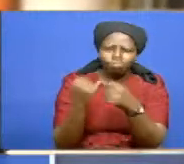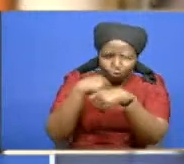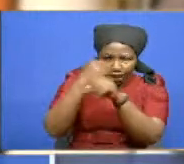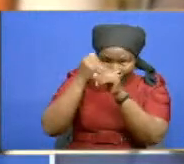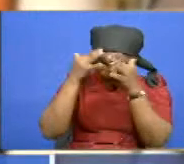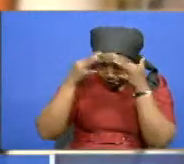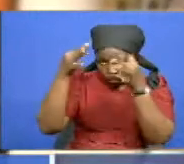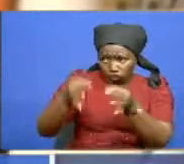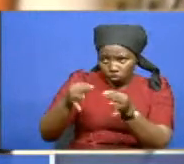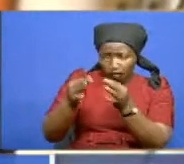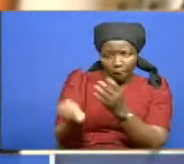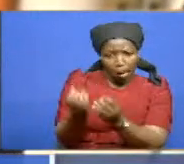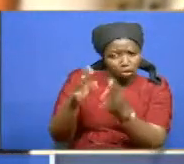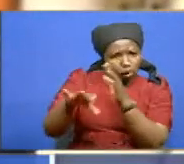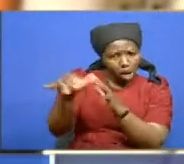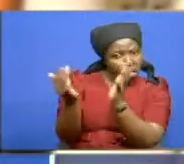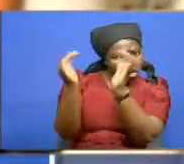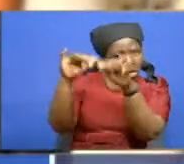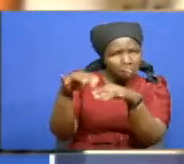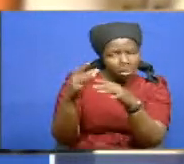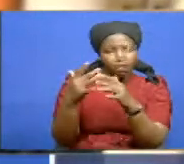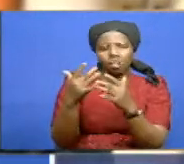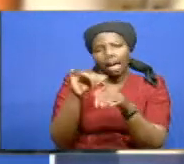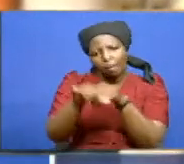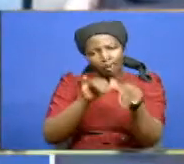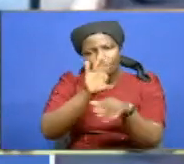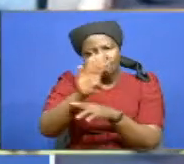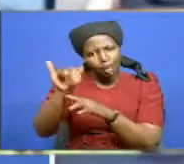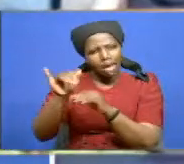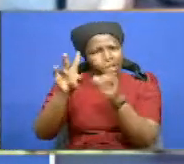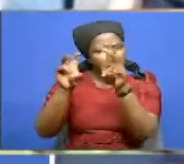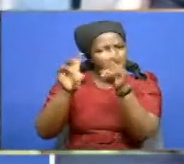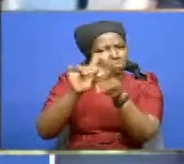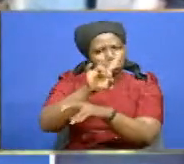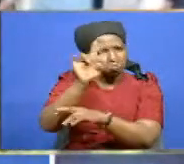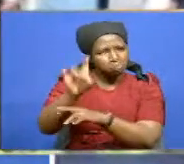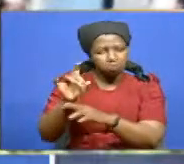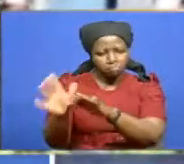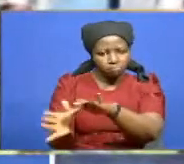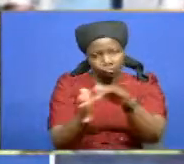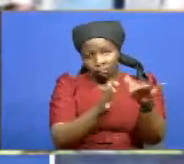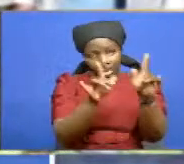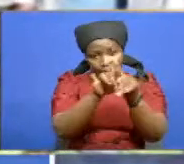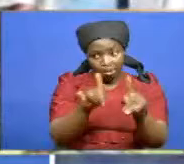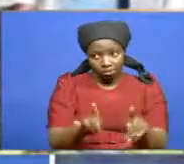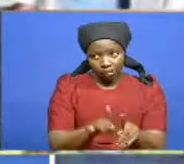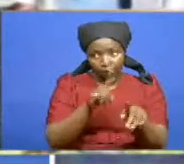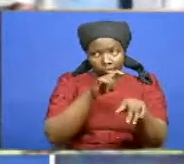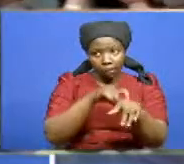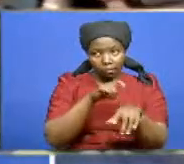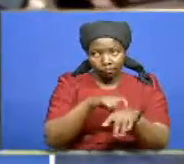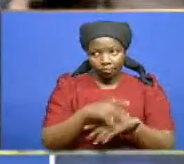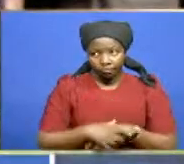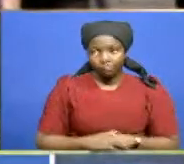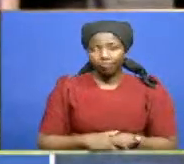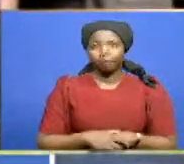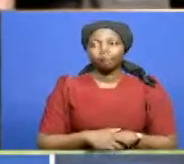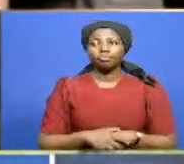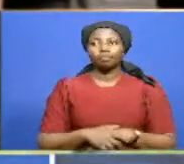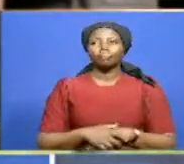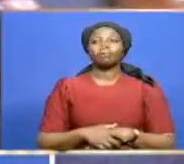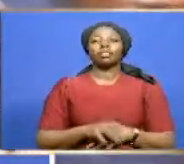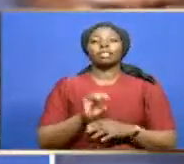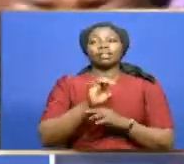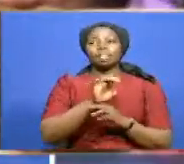the Baringo County Assembly on BBI issue? Wakati huo huo, tawi la nyanda za juu za eneo la mashariki